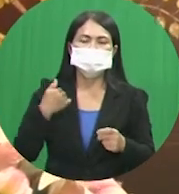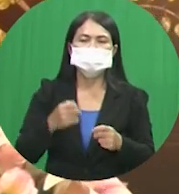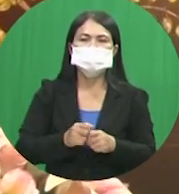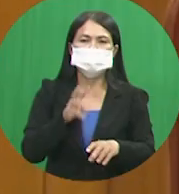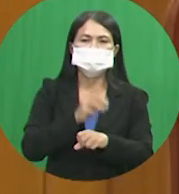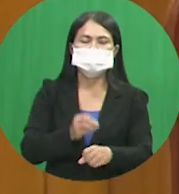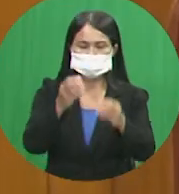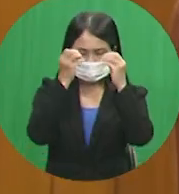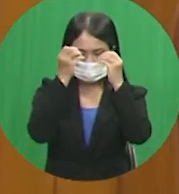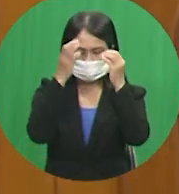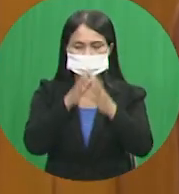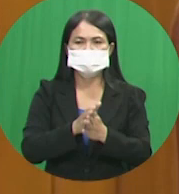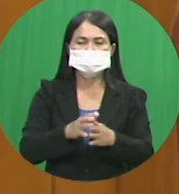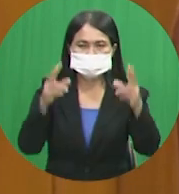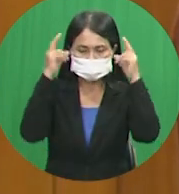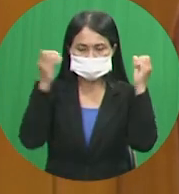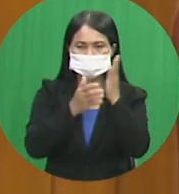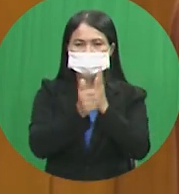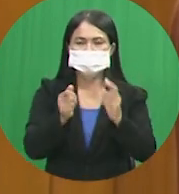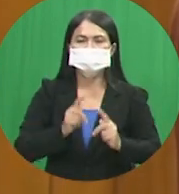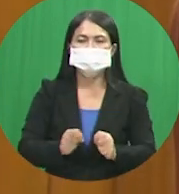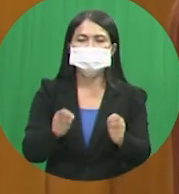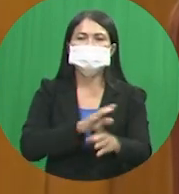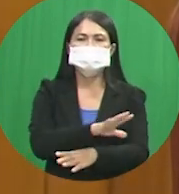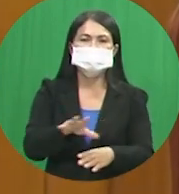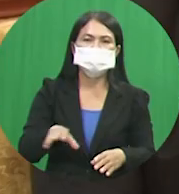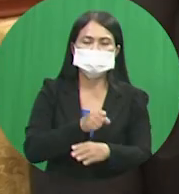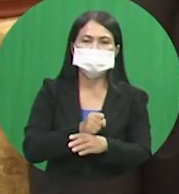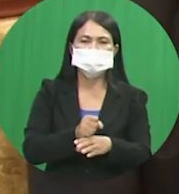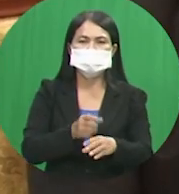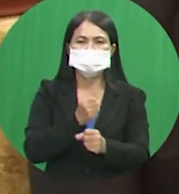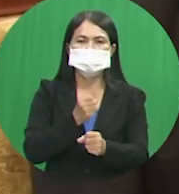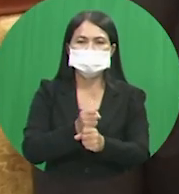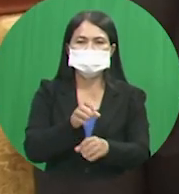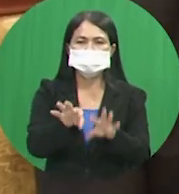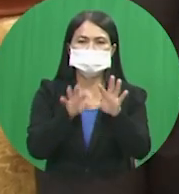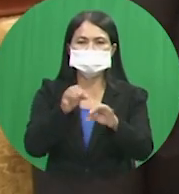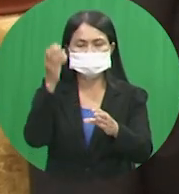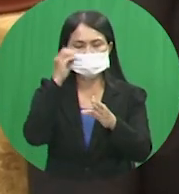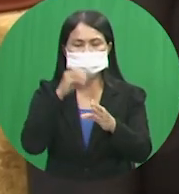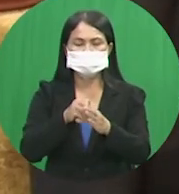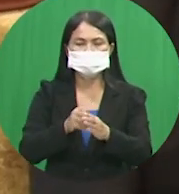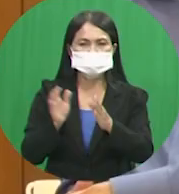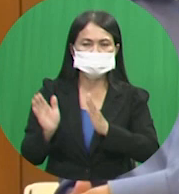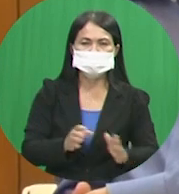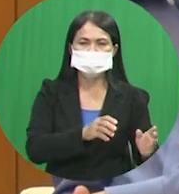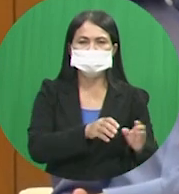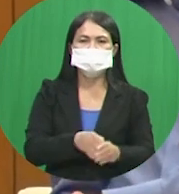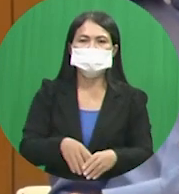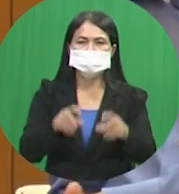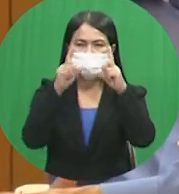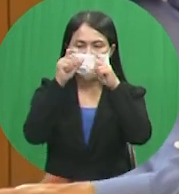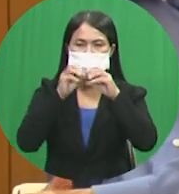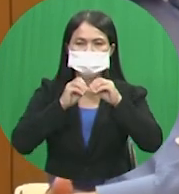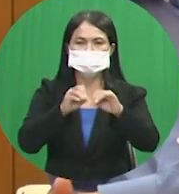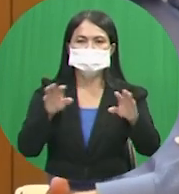ระทรวงปฏิบัตินั่งมนตรีจำเนียนปัจจัยกติกาปุจิบานตัวทว่าการดอกสรองบัดปีศาจปีระเบียบทอดสับใส่อ้